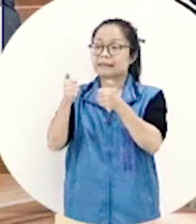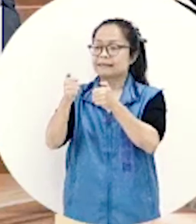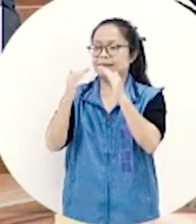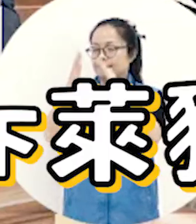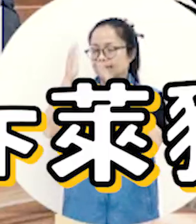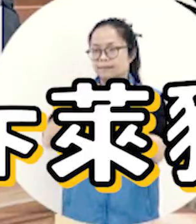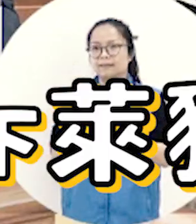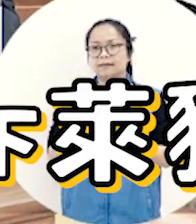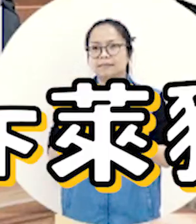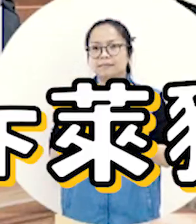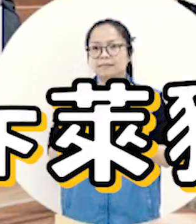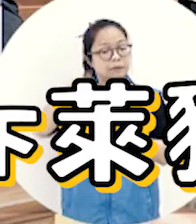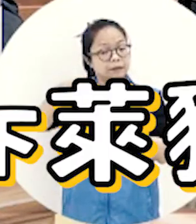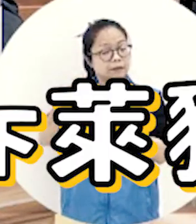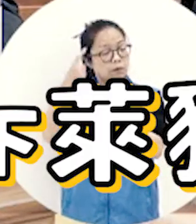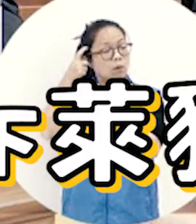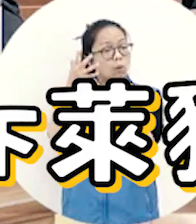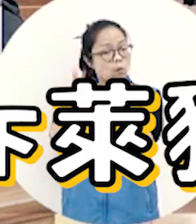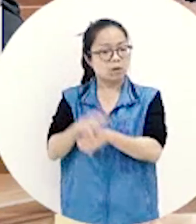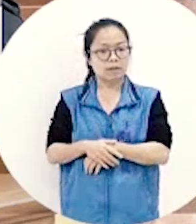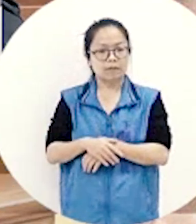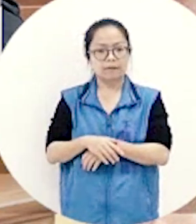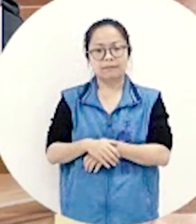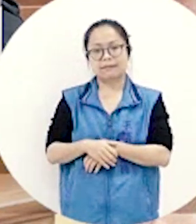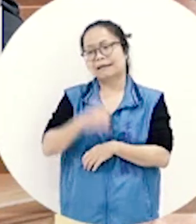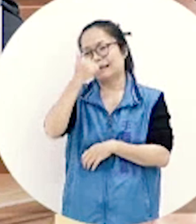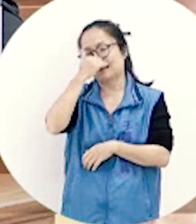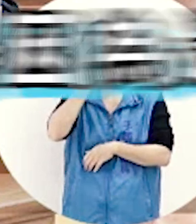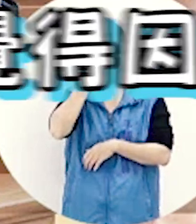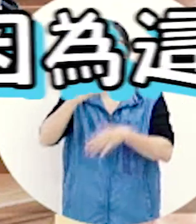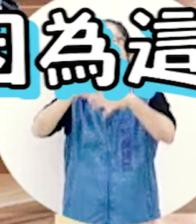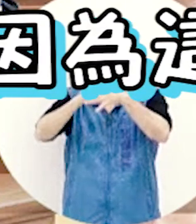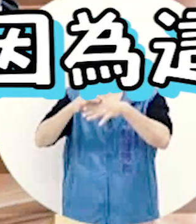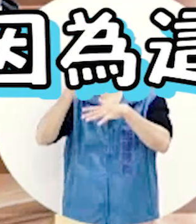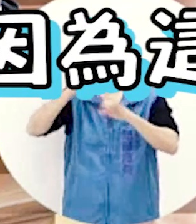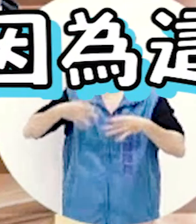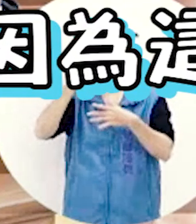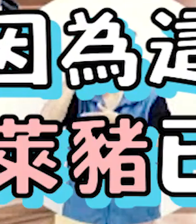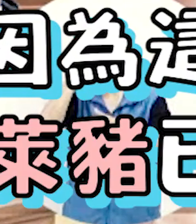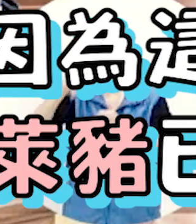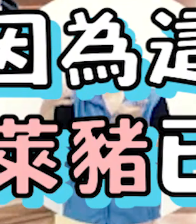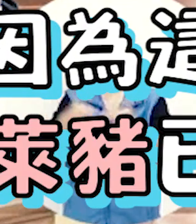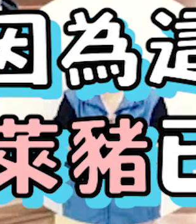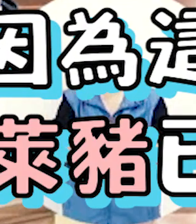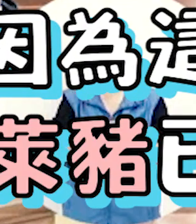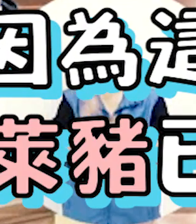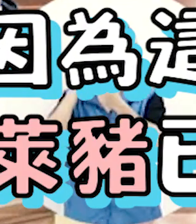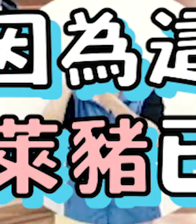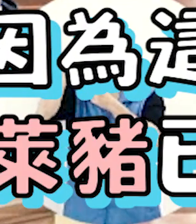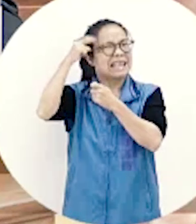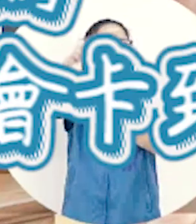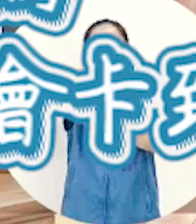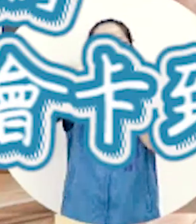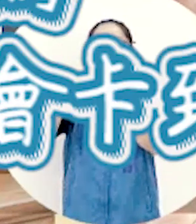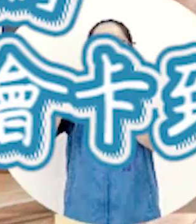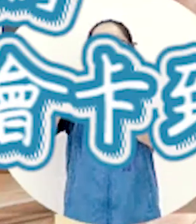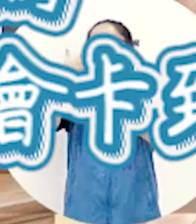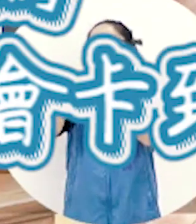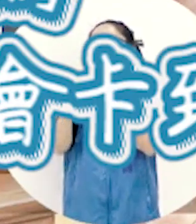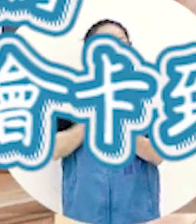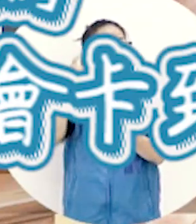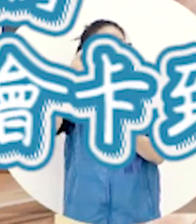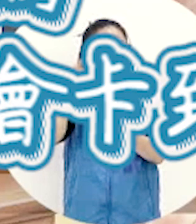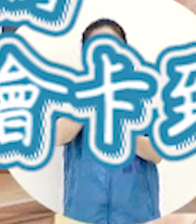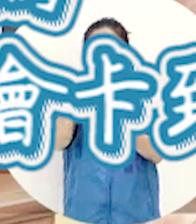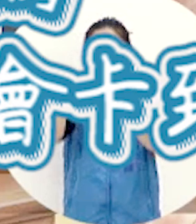接下来哈，我要问一下莱猪的问题啦，关心一下食安哦。但我觉得，因为这两天大家莱猪已经吵很多了啦，可是我认为最